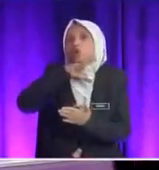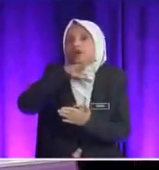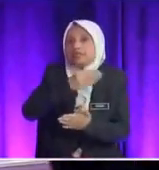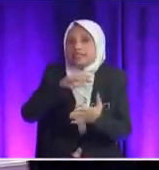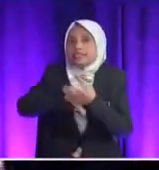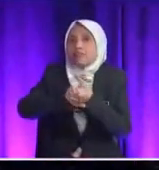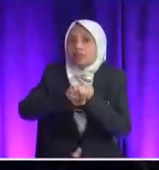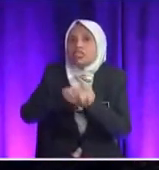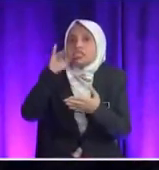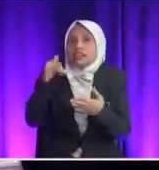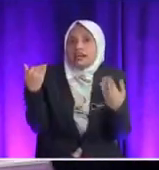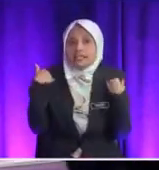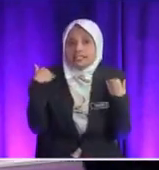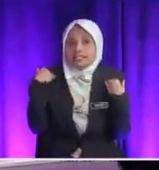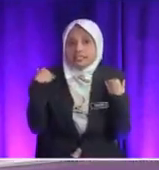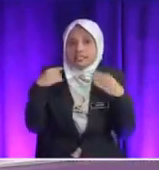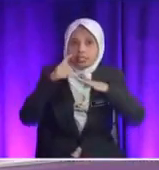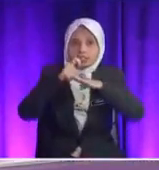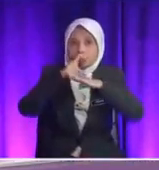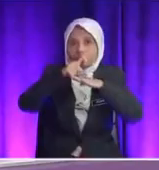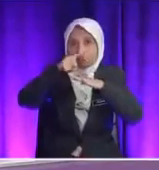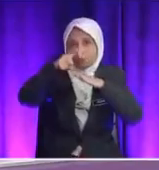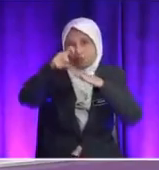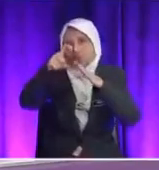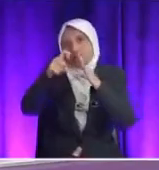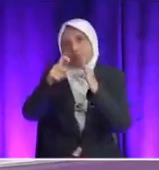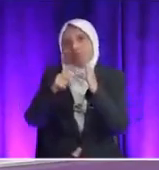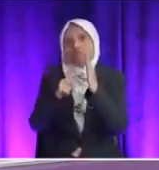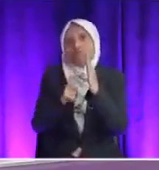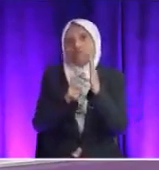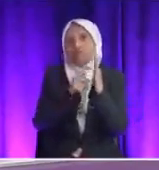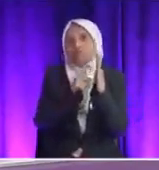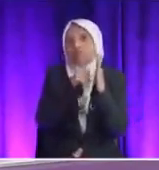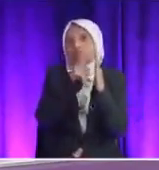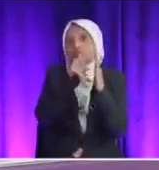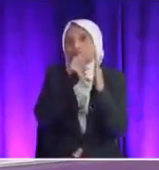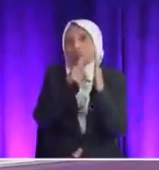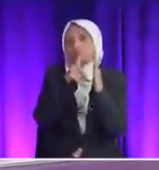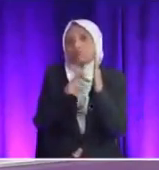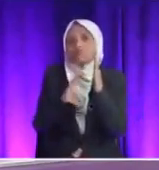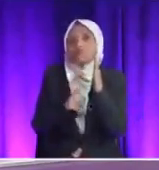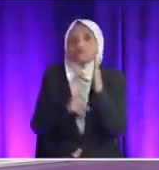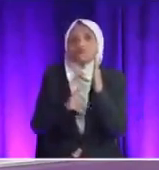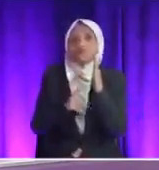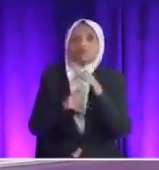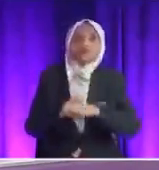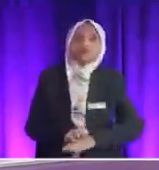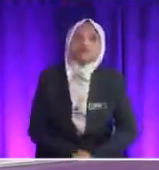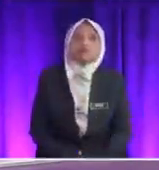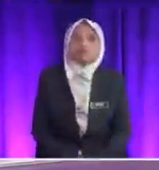kenderaan hah oh terbaik visi sunnah Turun ke bawah bodywear oke